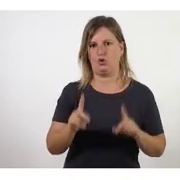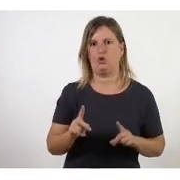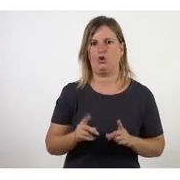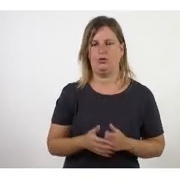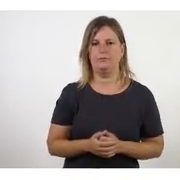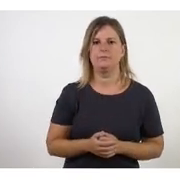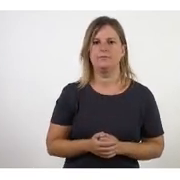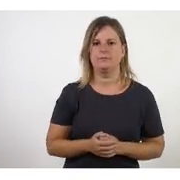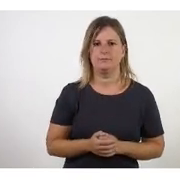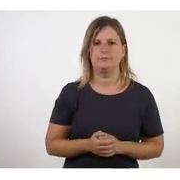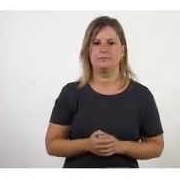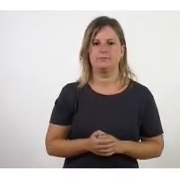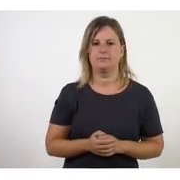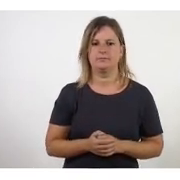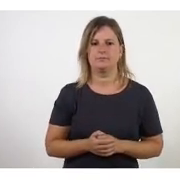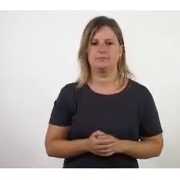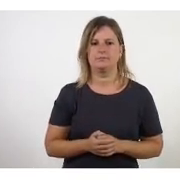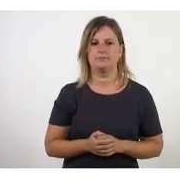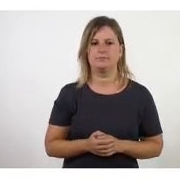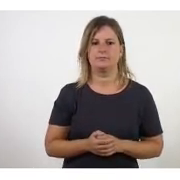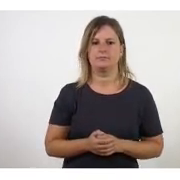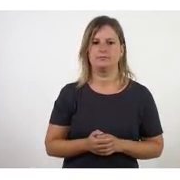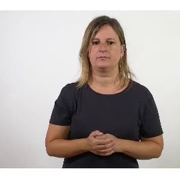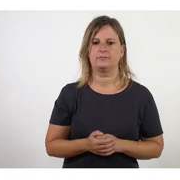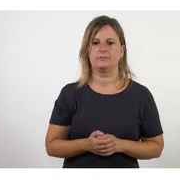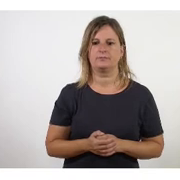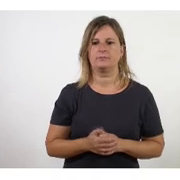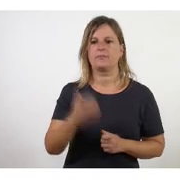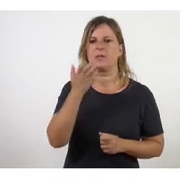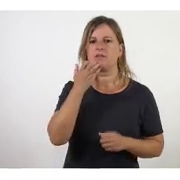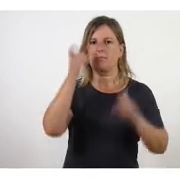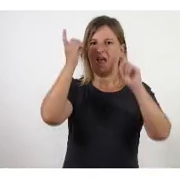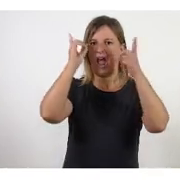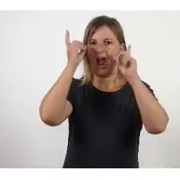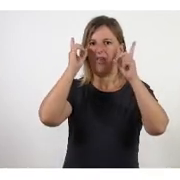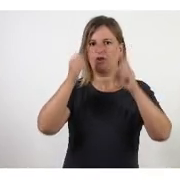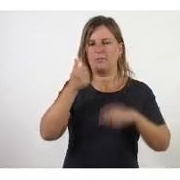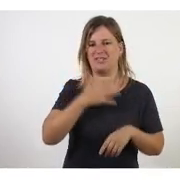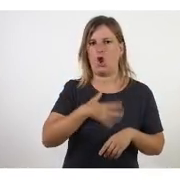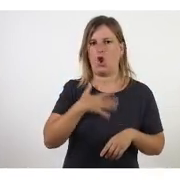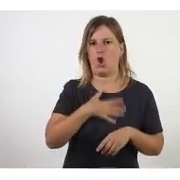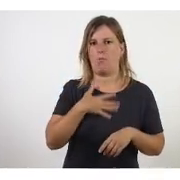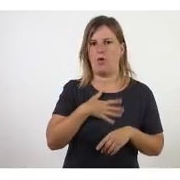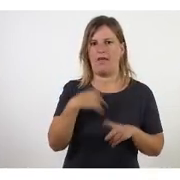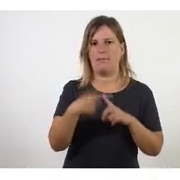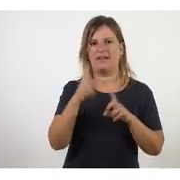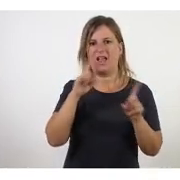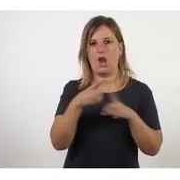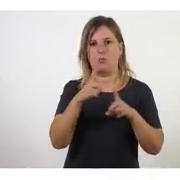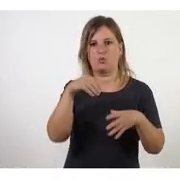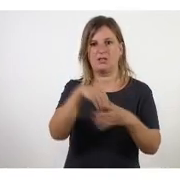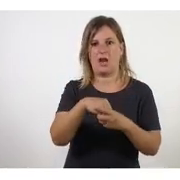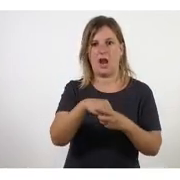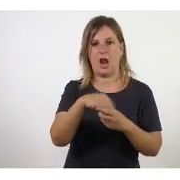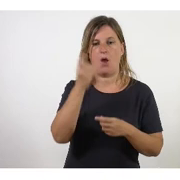Vale? Vaig al local. En el cas de l'Android, en aquest sentit, és bastant més còmode perquè només que tinguis la música en el teu mòbil